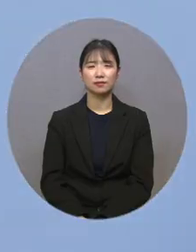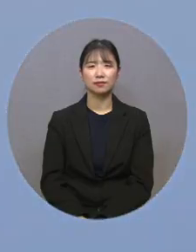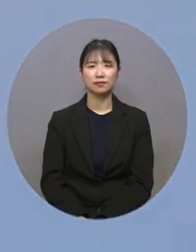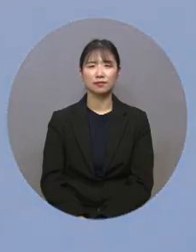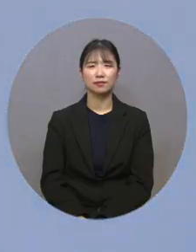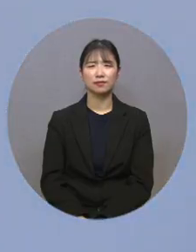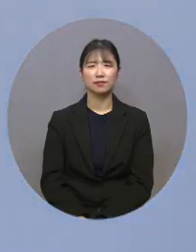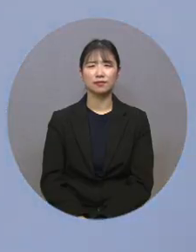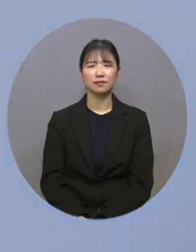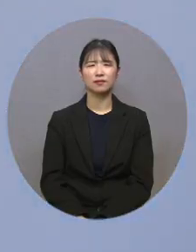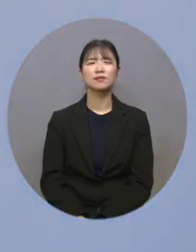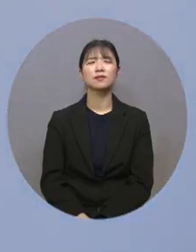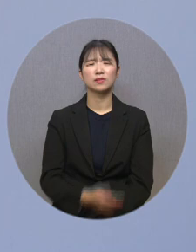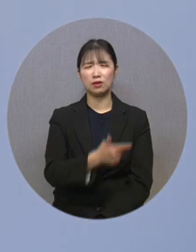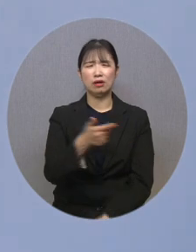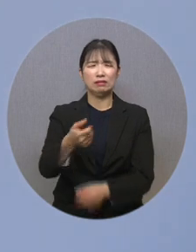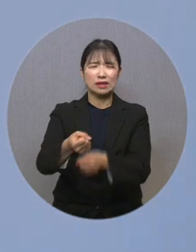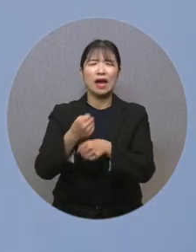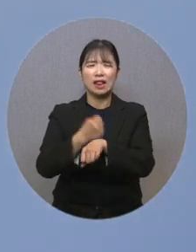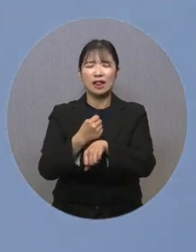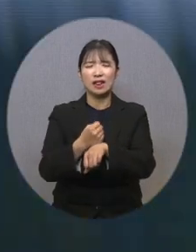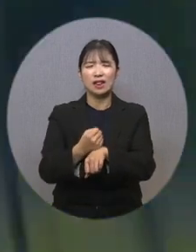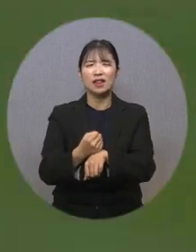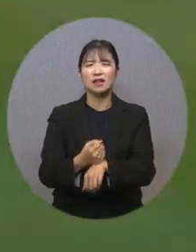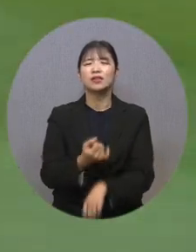아, 너무 땡겼다, 연아 씨. 괜찮아요, 언니.